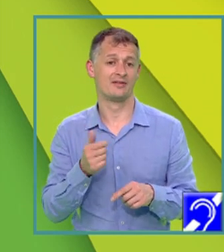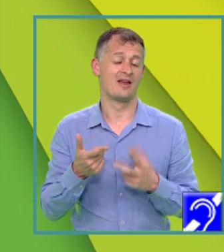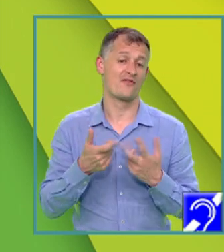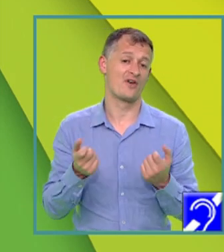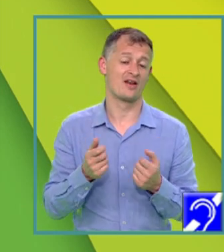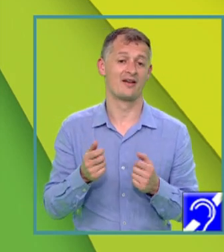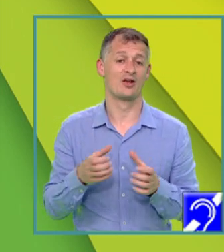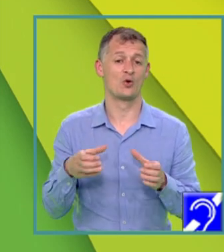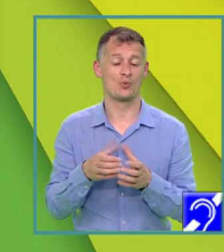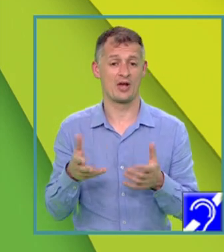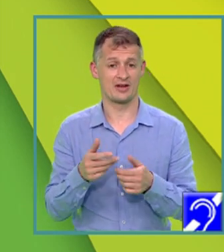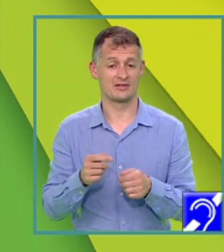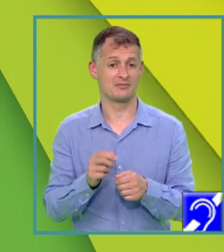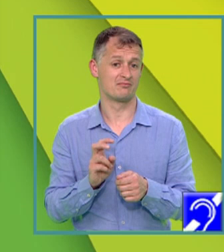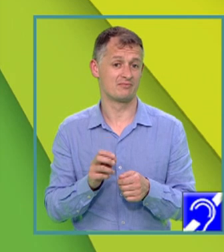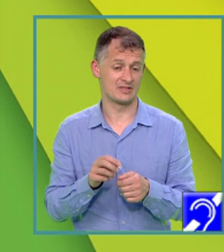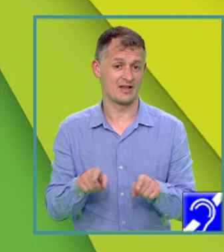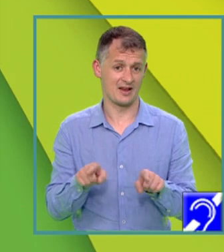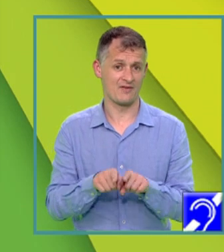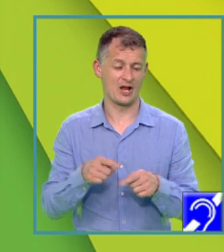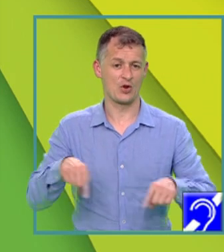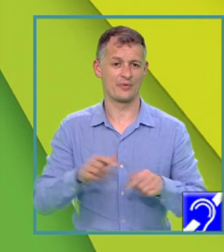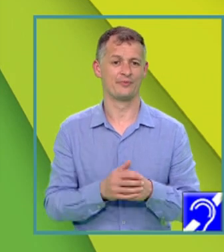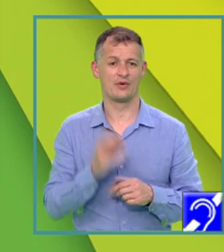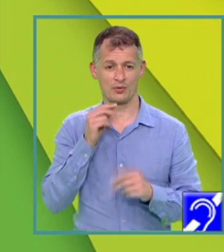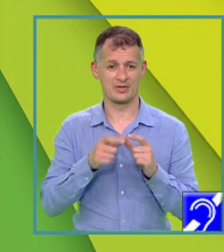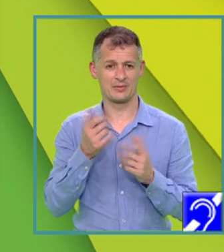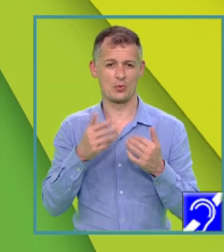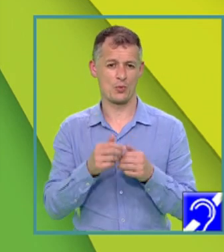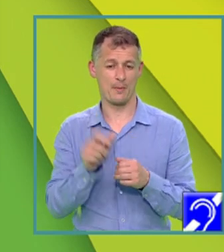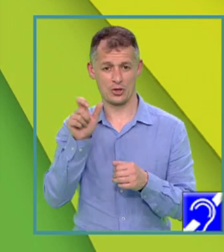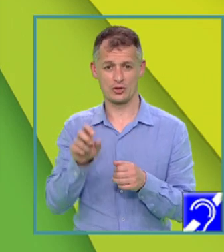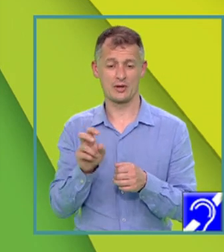În momentul în care vorbim despre reglementarea numărului partenerilor,